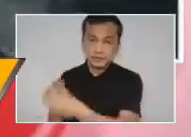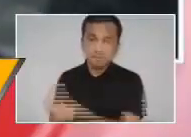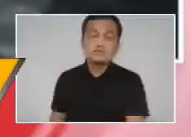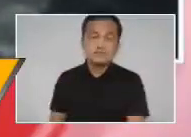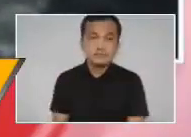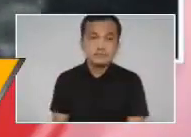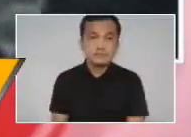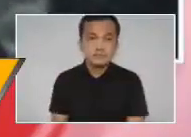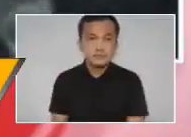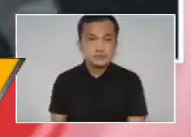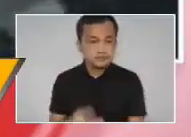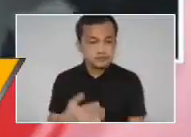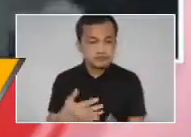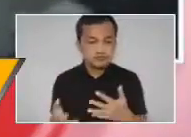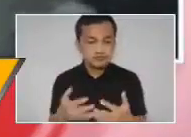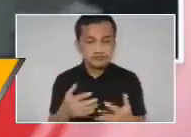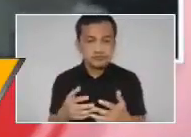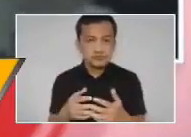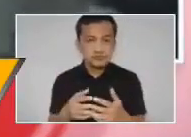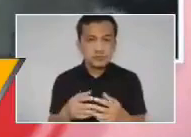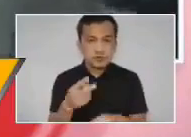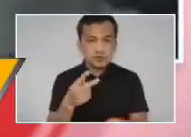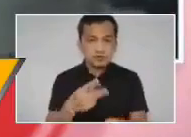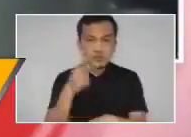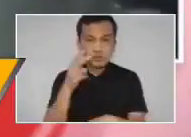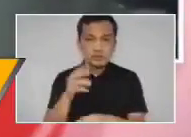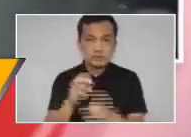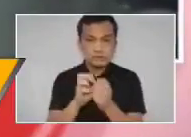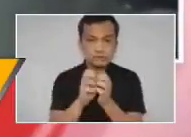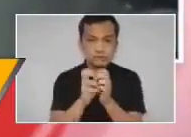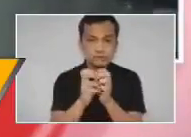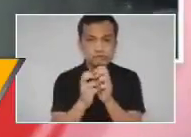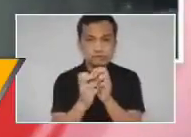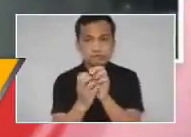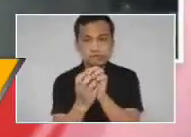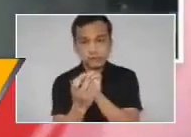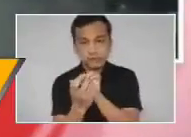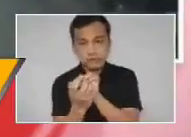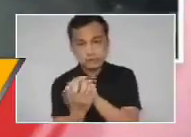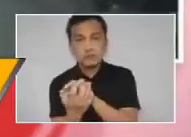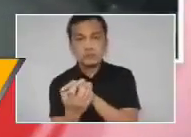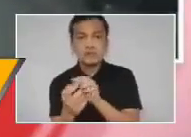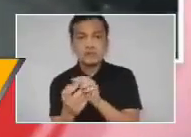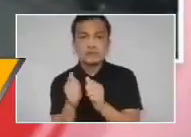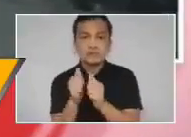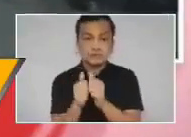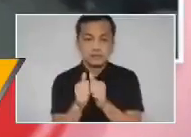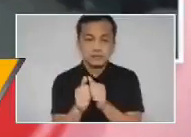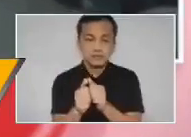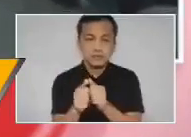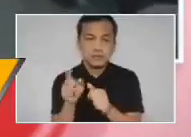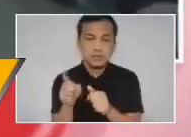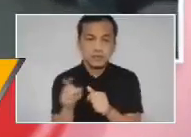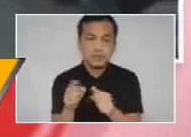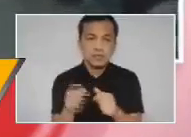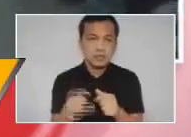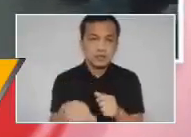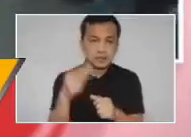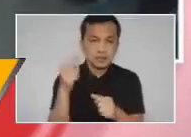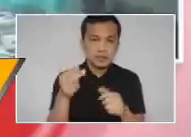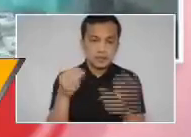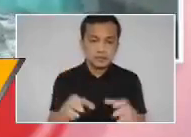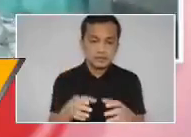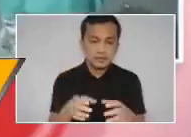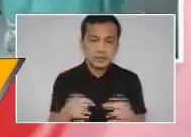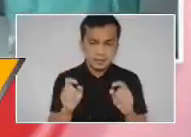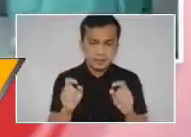vulnerable, tumataas din ang mortality. So yun lang yung kaugnay, pag tumataas ang kaso, dahil sa infectiousness